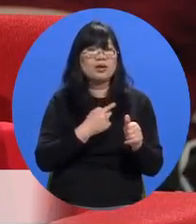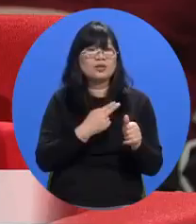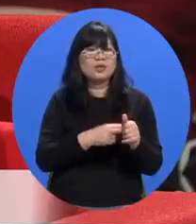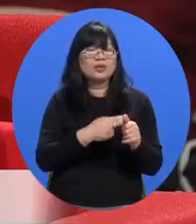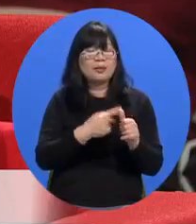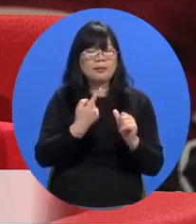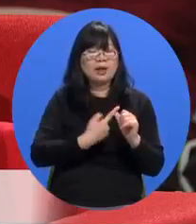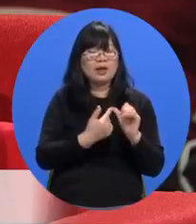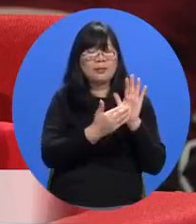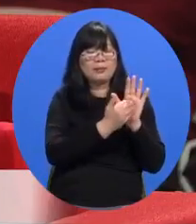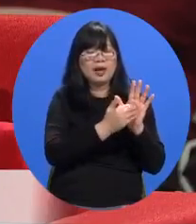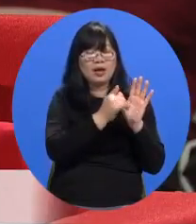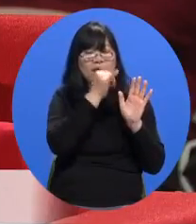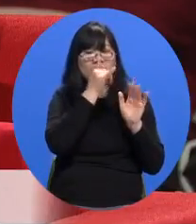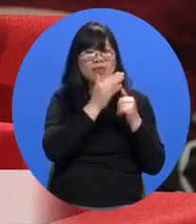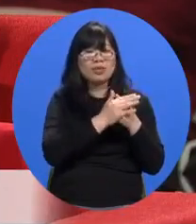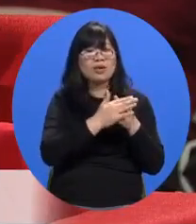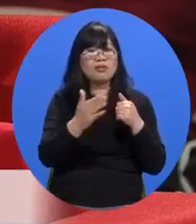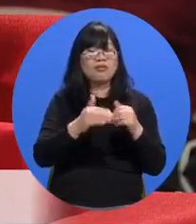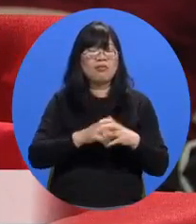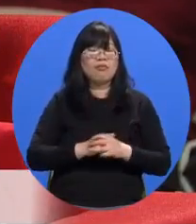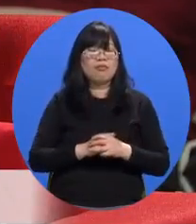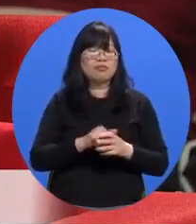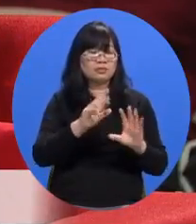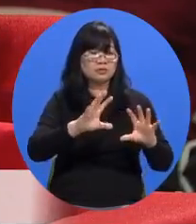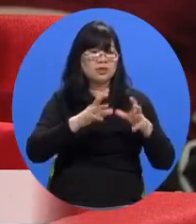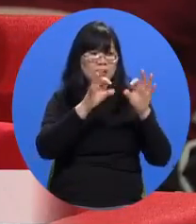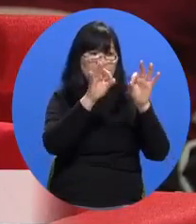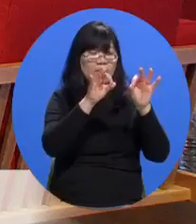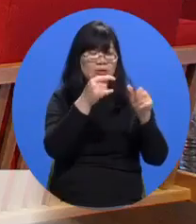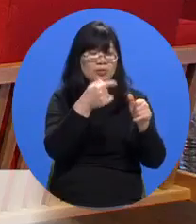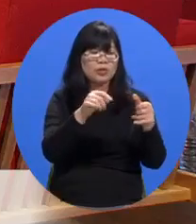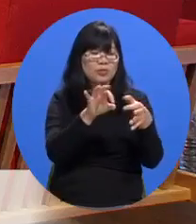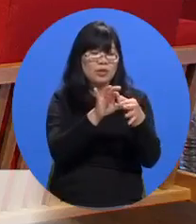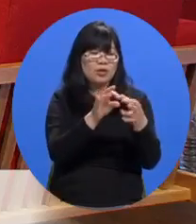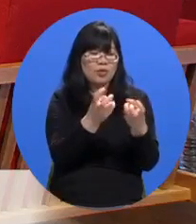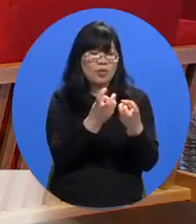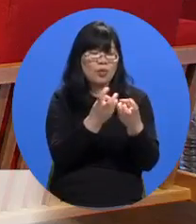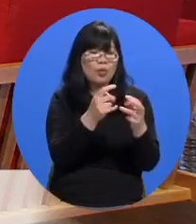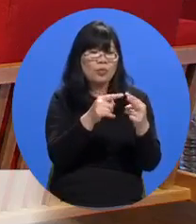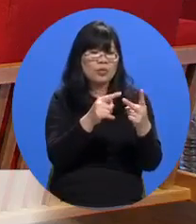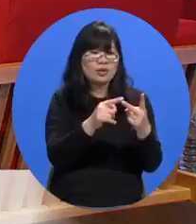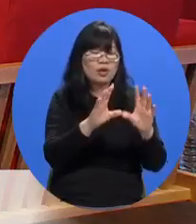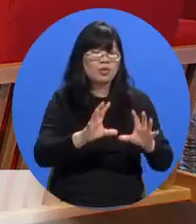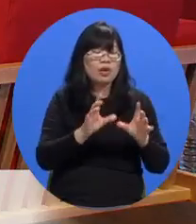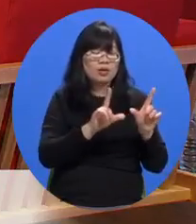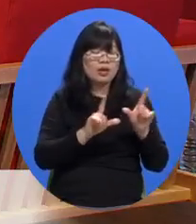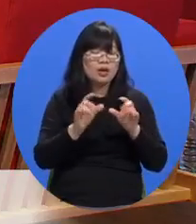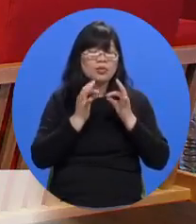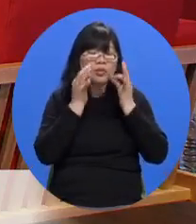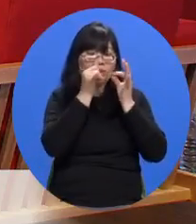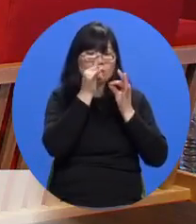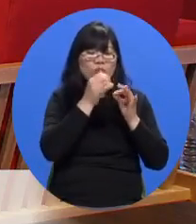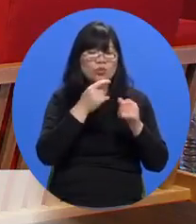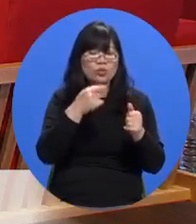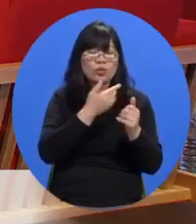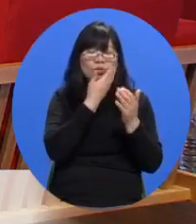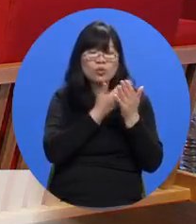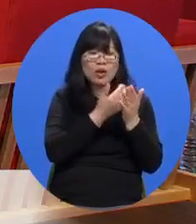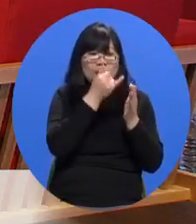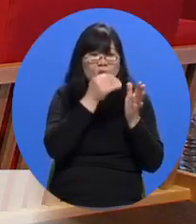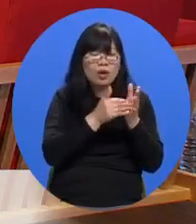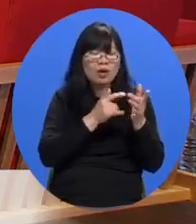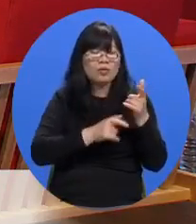금지되어 있을 정도입니다. 네. 그러니까 그렇기 때문에 그 나라는 이제 교육을 통해서 어떻게든지 국가가 살아가려고 하고 교육을 중요시하고